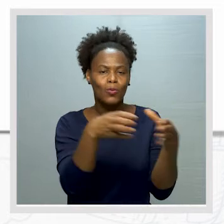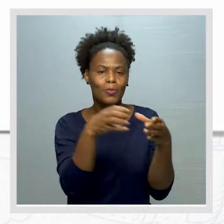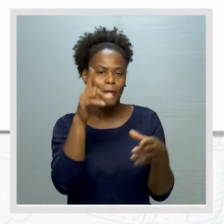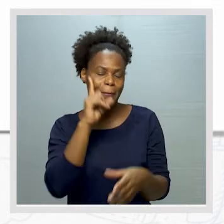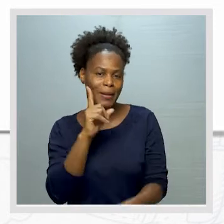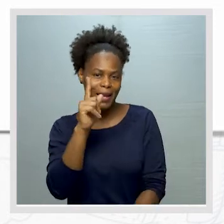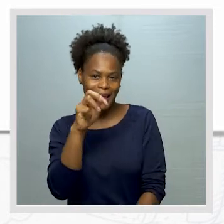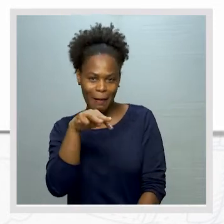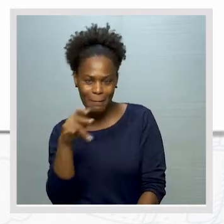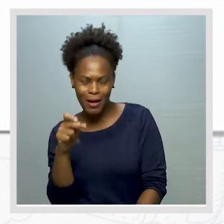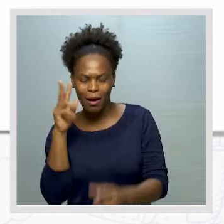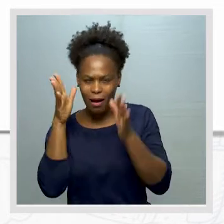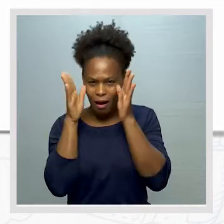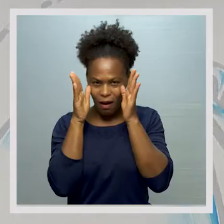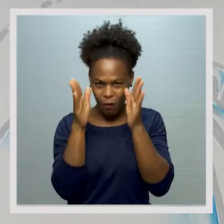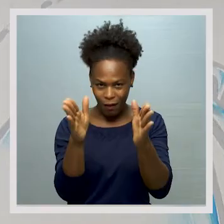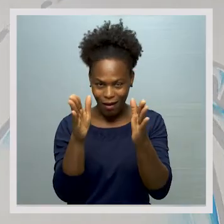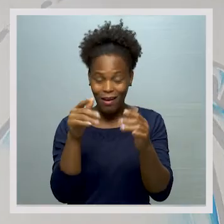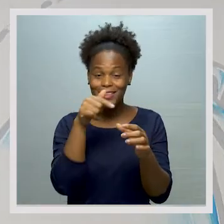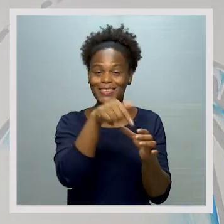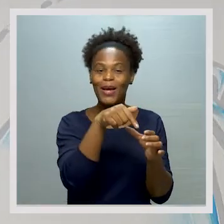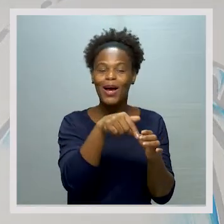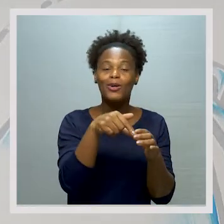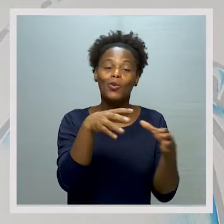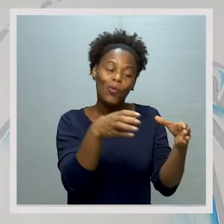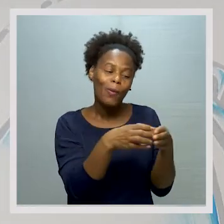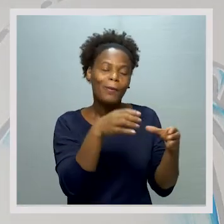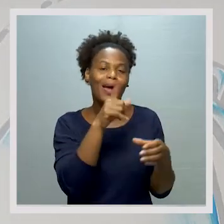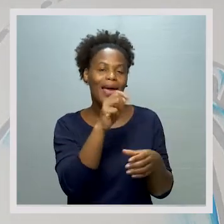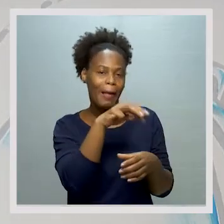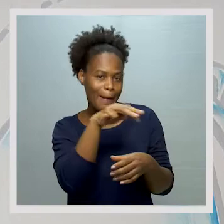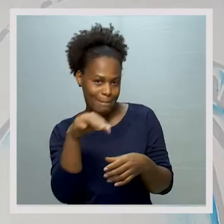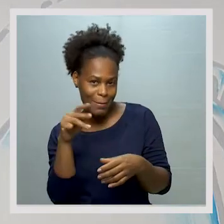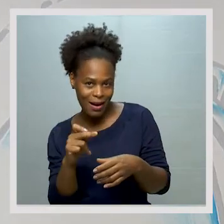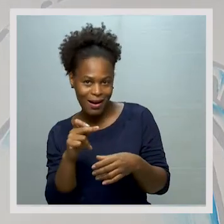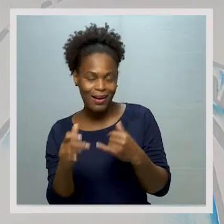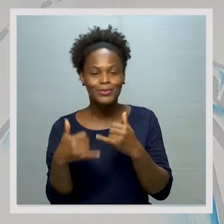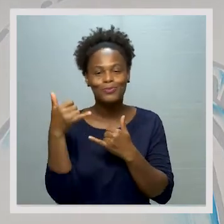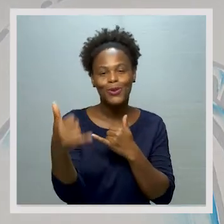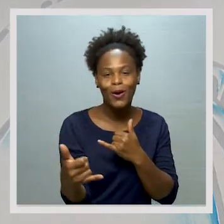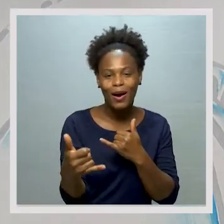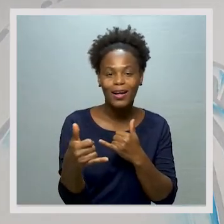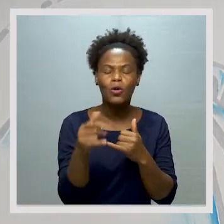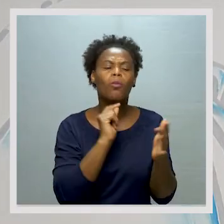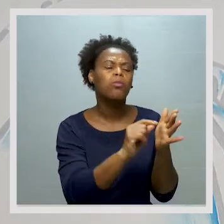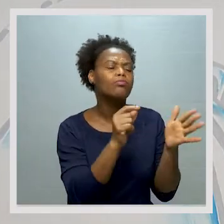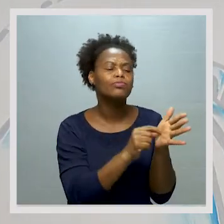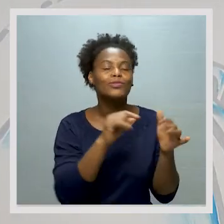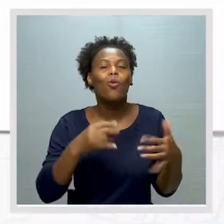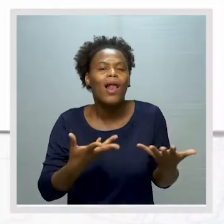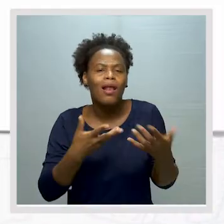allez concentrer seulement sur les scores d'équipe d'Emma et vous allez identifier, souligner. C'est